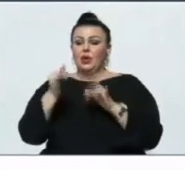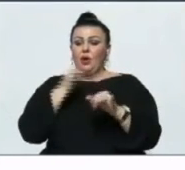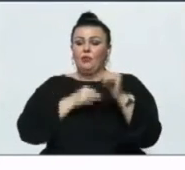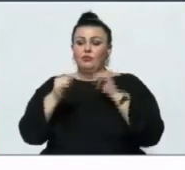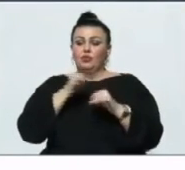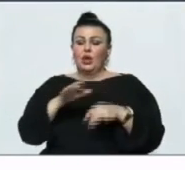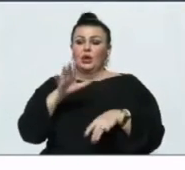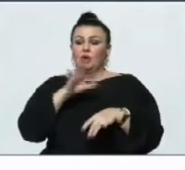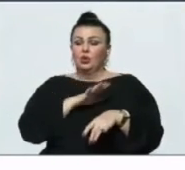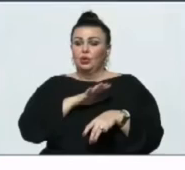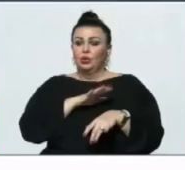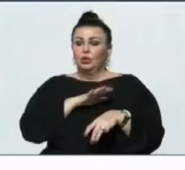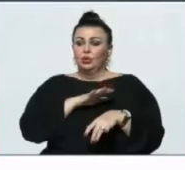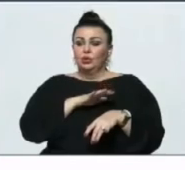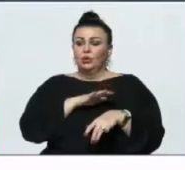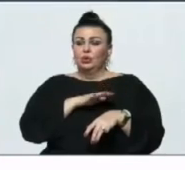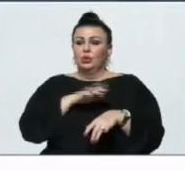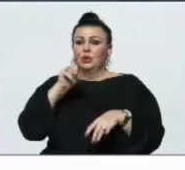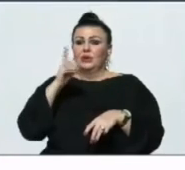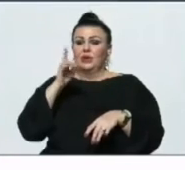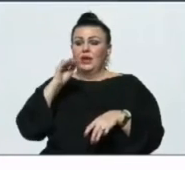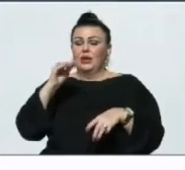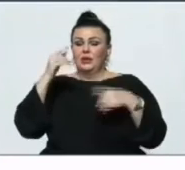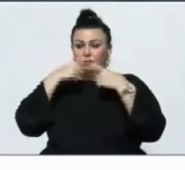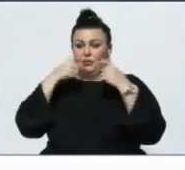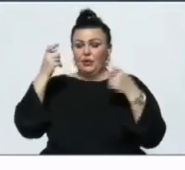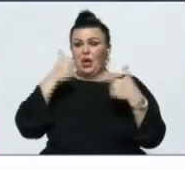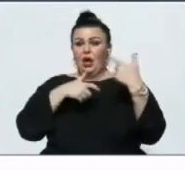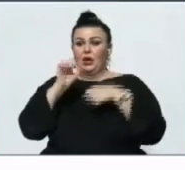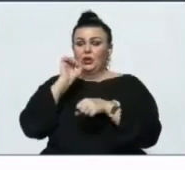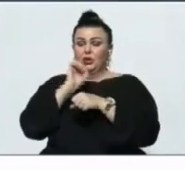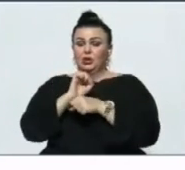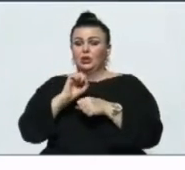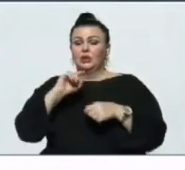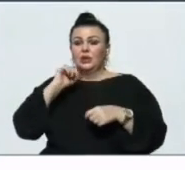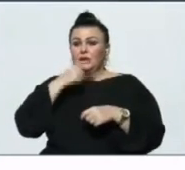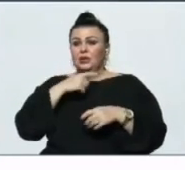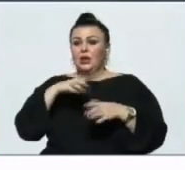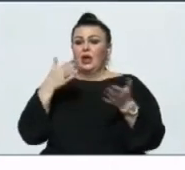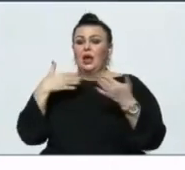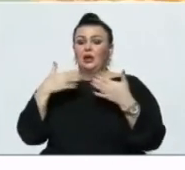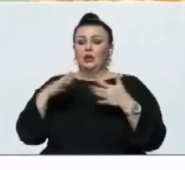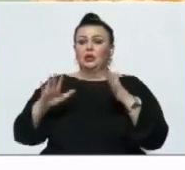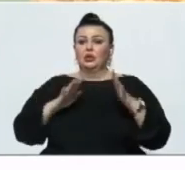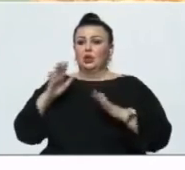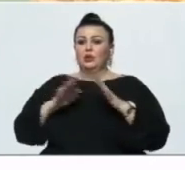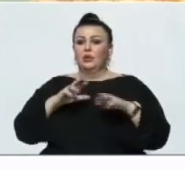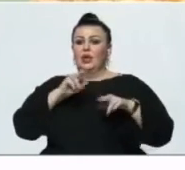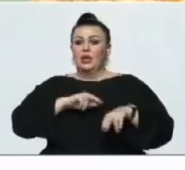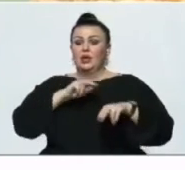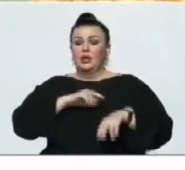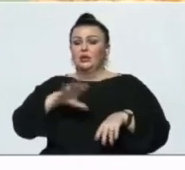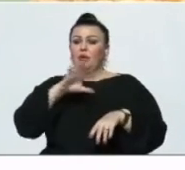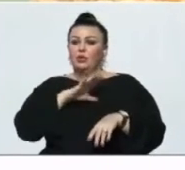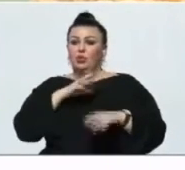müzakirə edildi? Zərif bildirdi ki, atəşkəs iqtisadi əlaqələrin canlanmasına xidmət